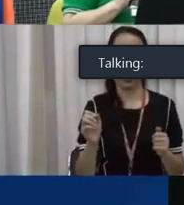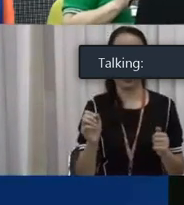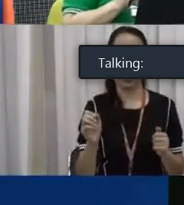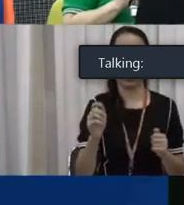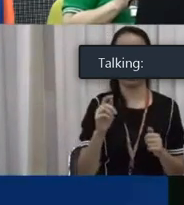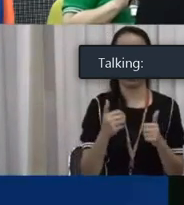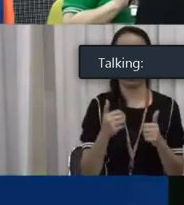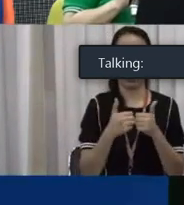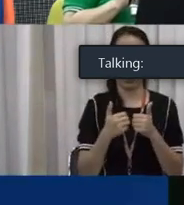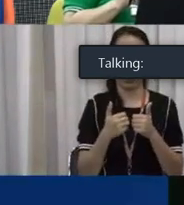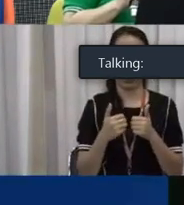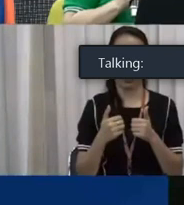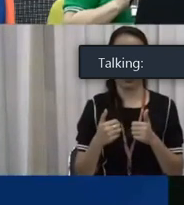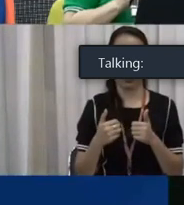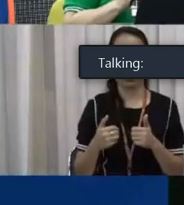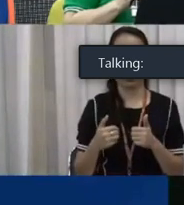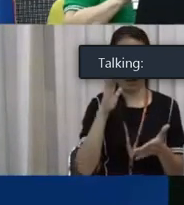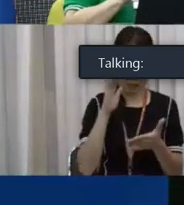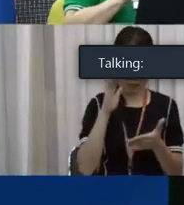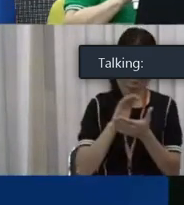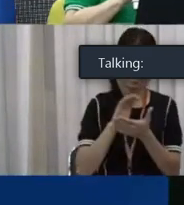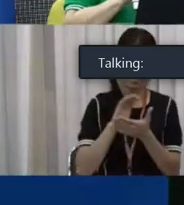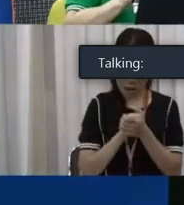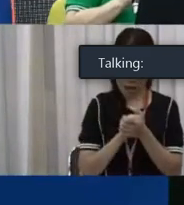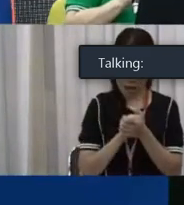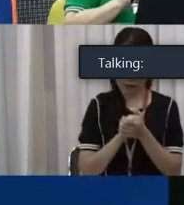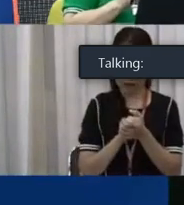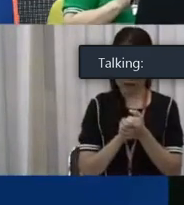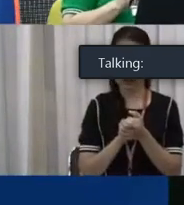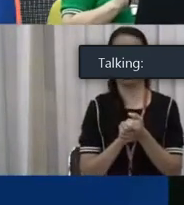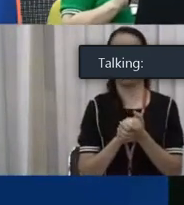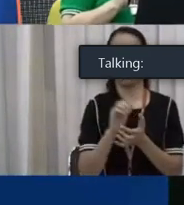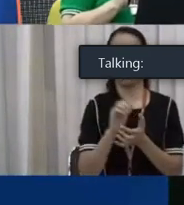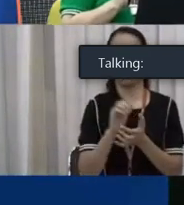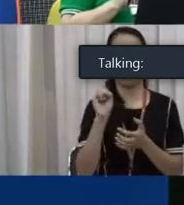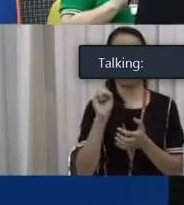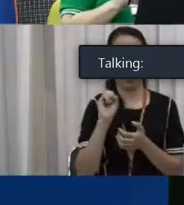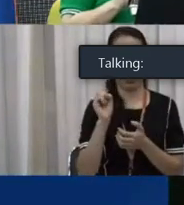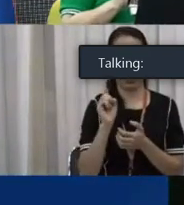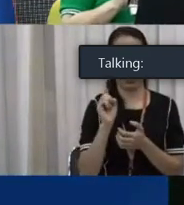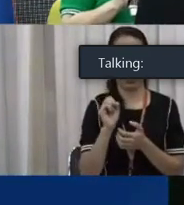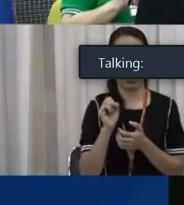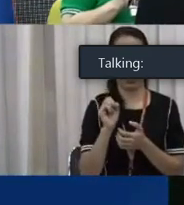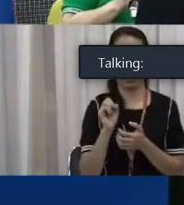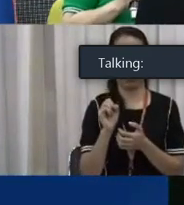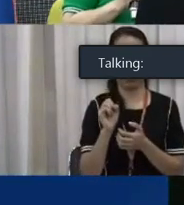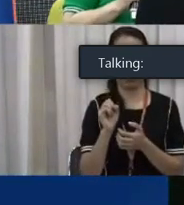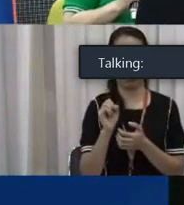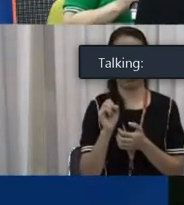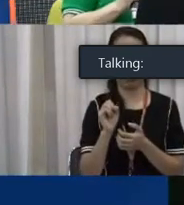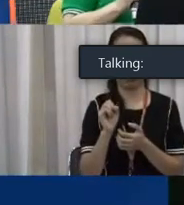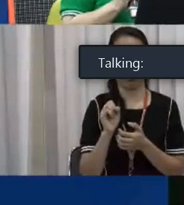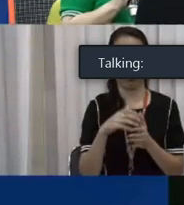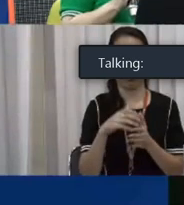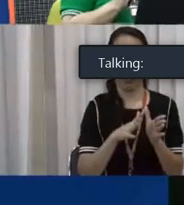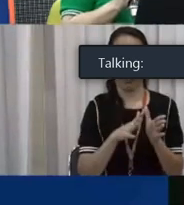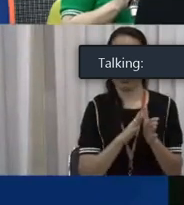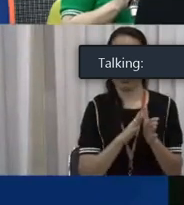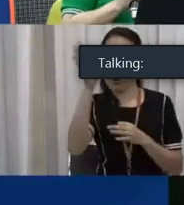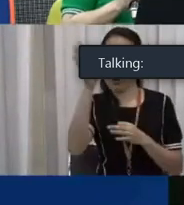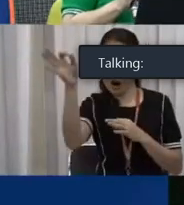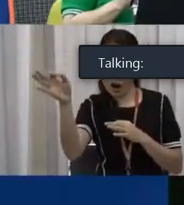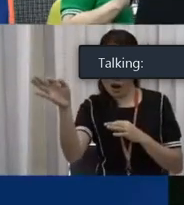na siya ay wala na ay absence of kana iyang spouse, no? It could be